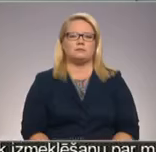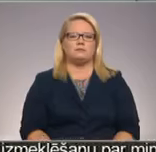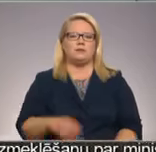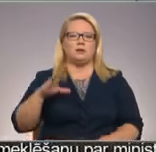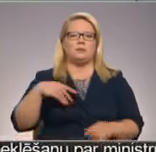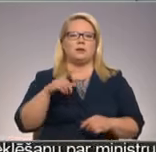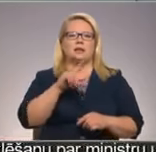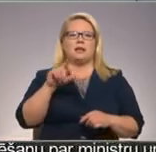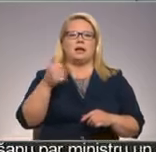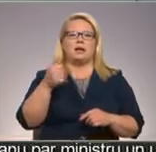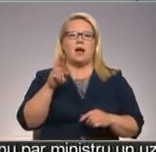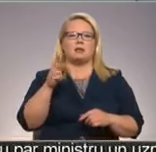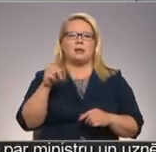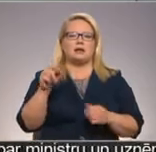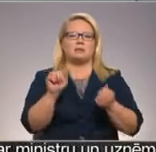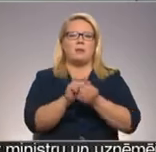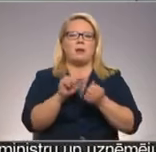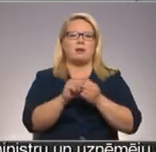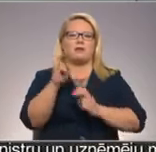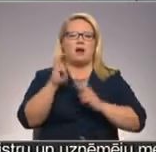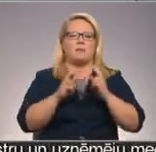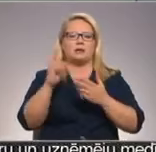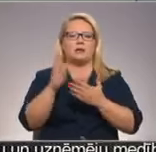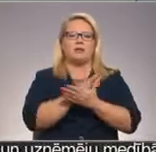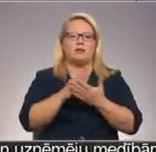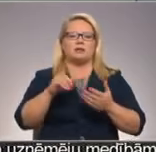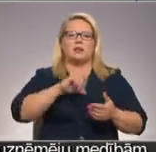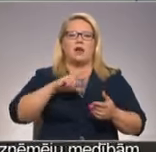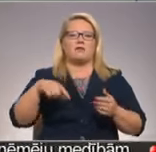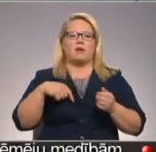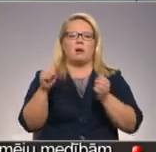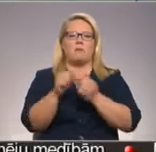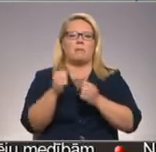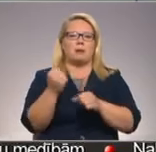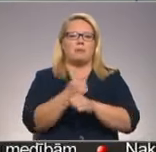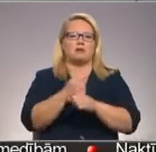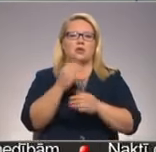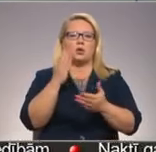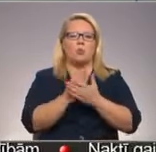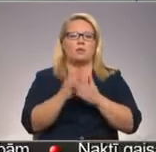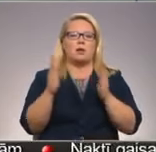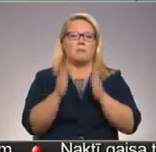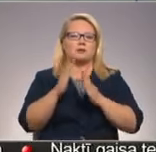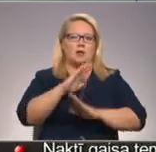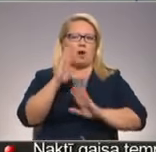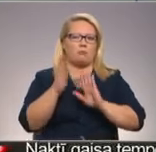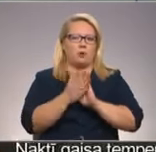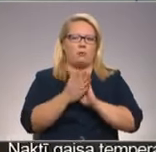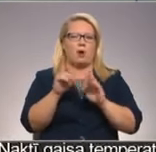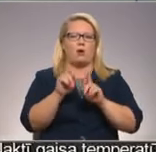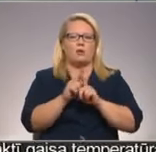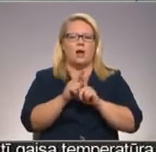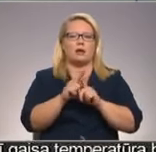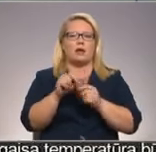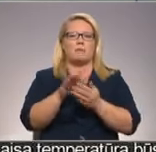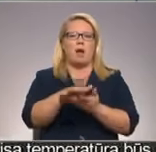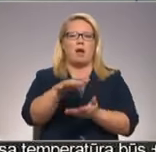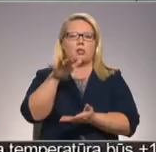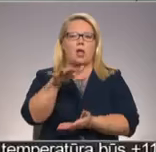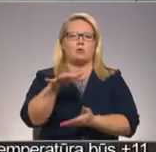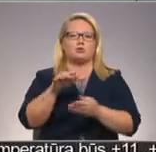Pēc Līgatnes papīra fabrikas likvidācijas Latvijā papīra pārstrāde notiek pavisam nelielā apjomā. Kaut arī makulatūras daudzums ik gadu